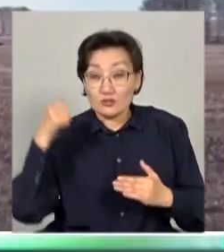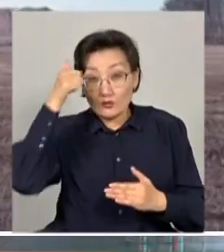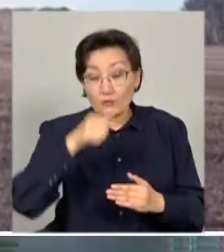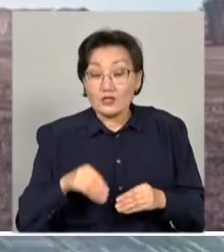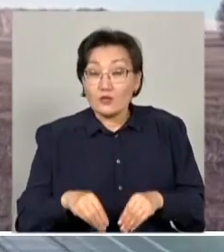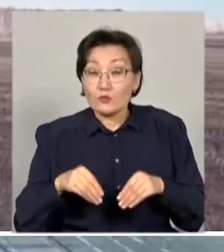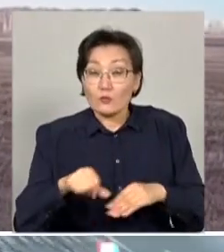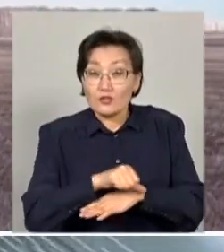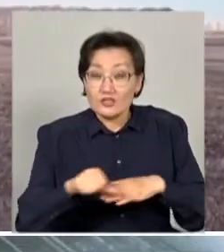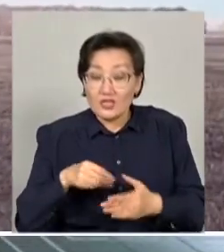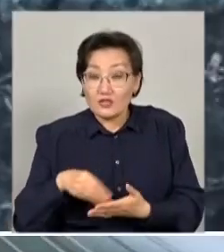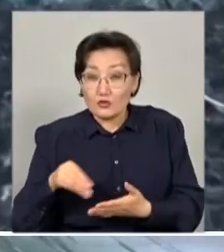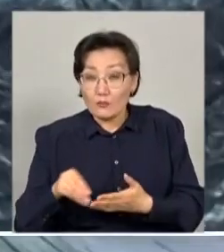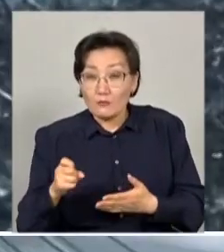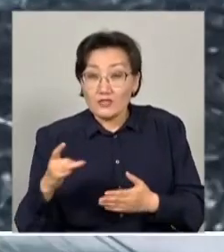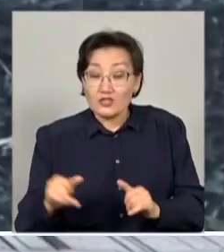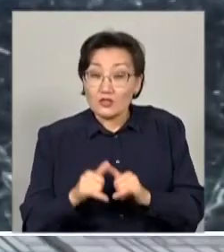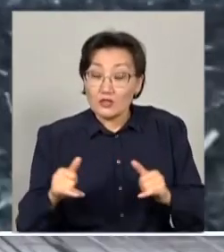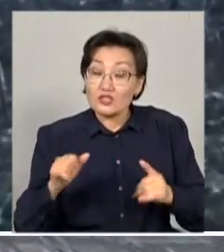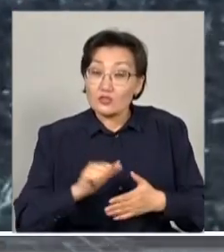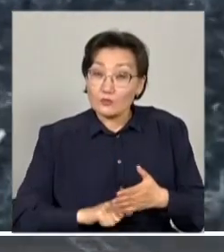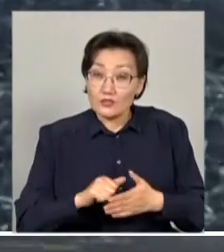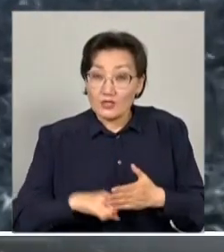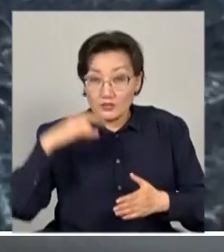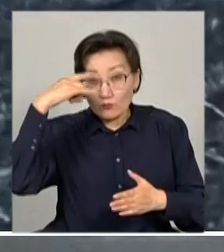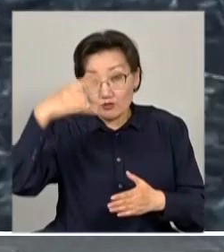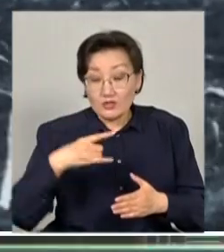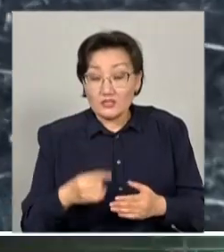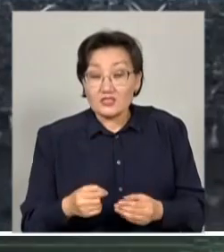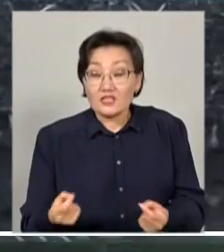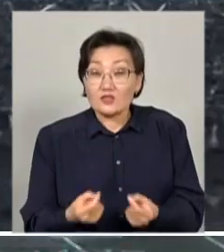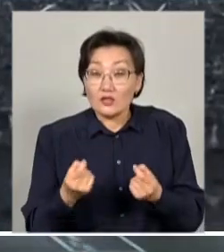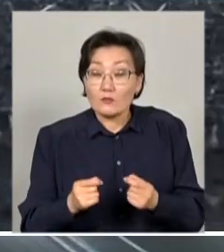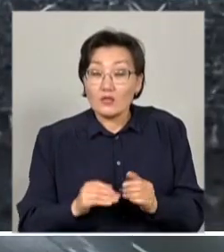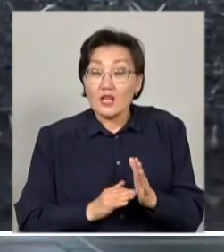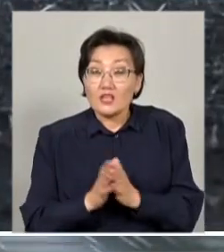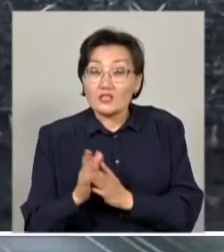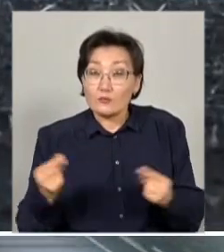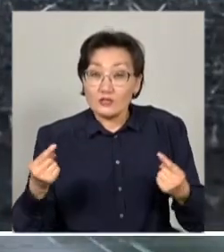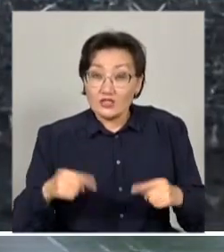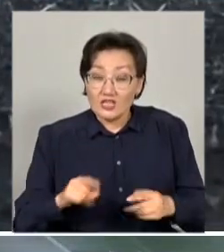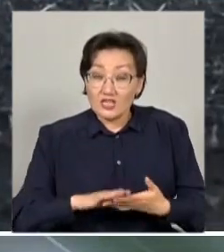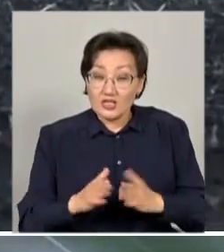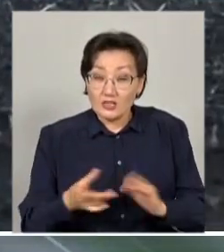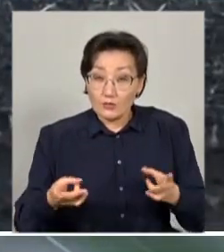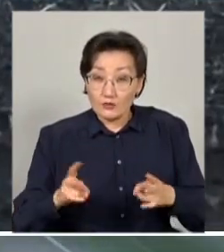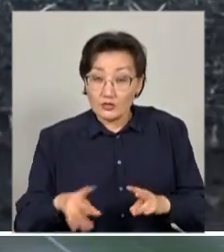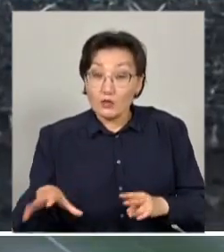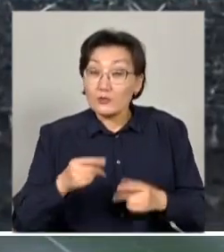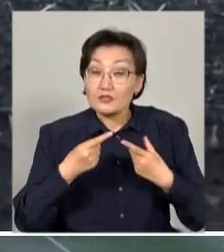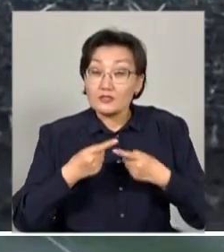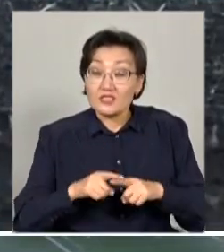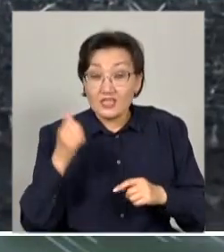тұқым импорты бірнеше есеге өсіпті. Салдарынан елдегі тұқым өсіру саласы дағдарыс жағдайында қалып қалды. Барлық